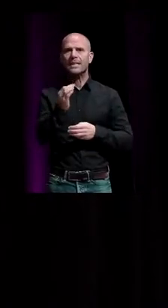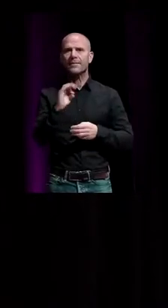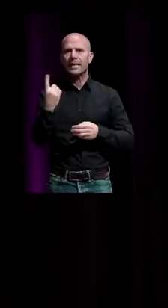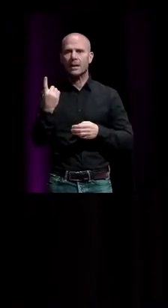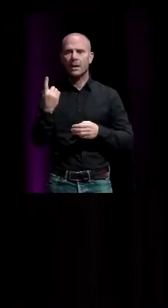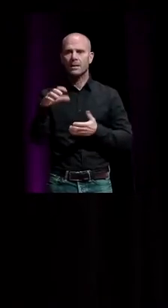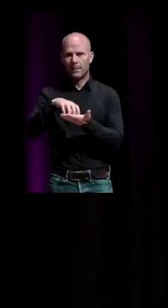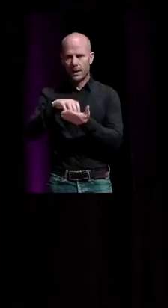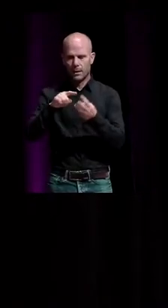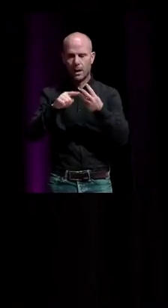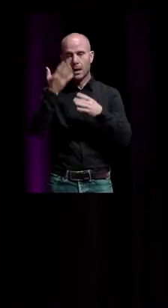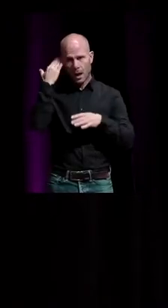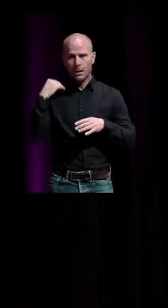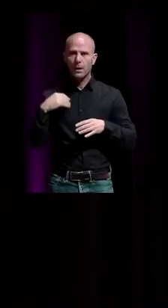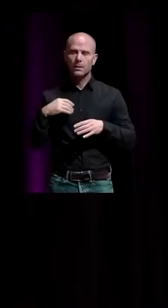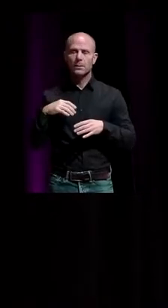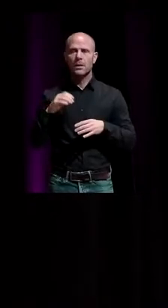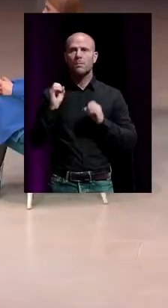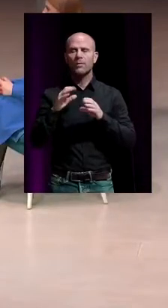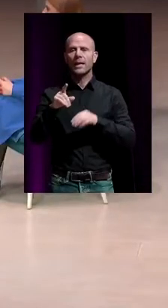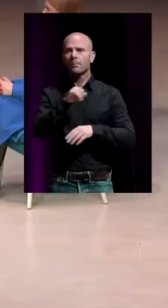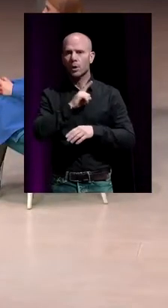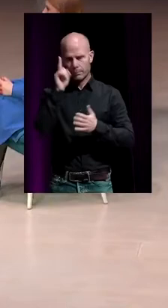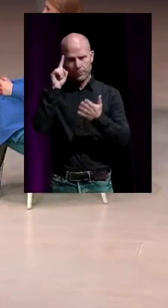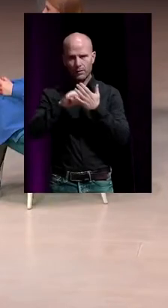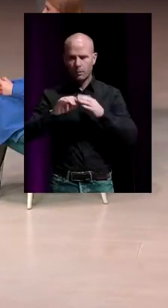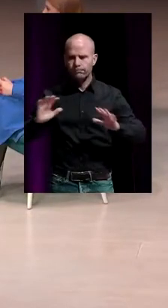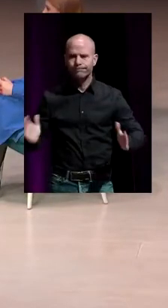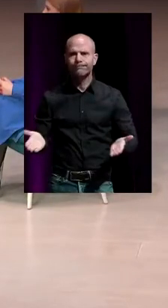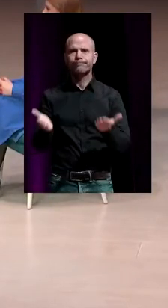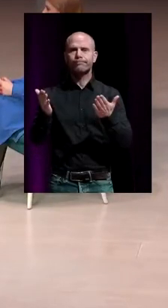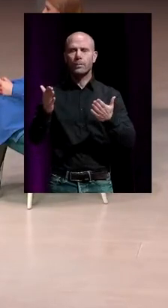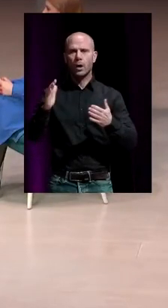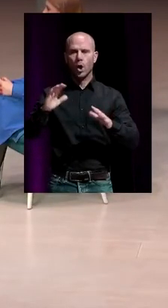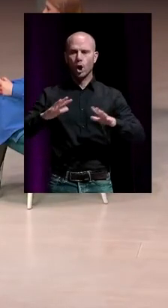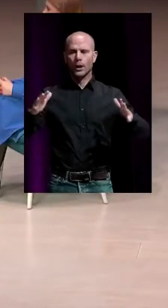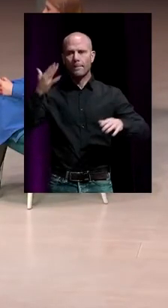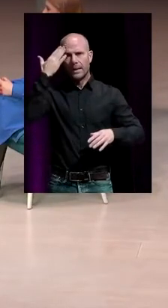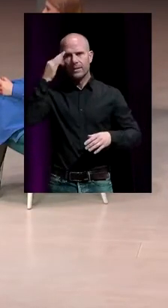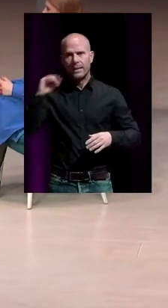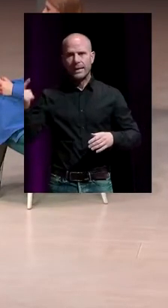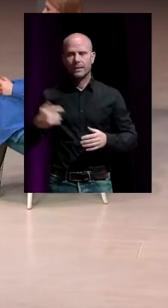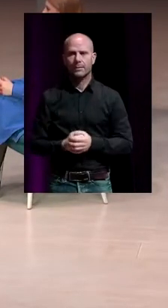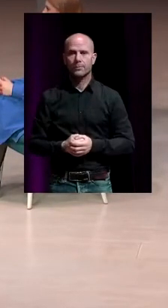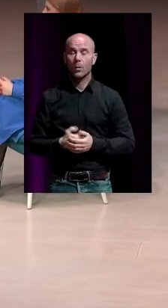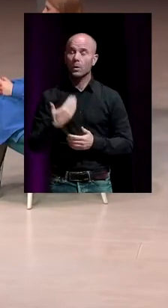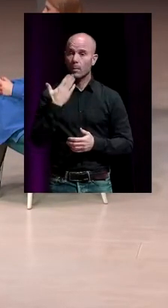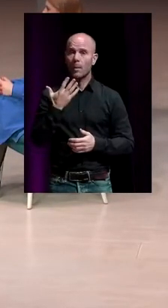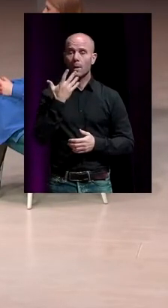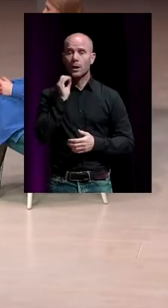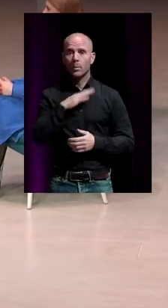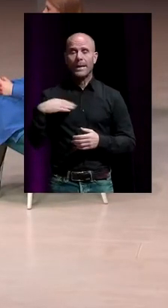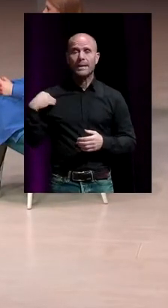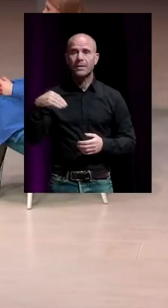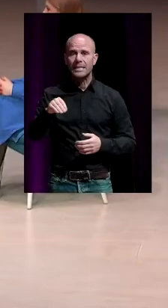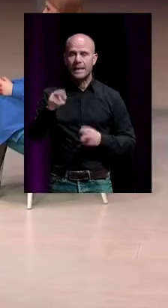som kan spela en väldigt viktig roll för att mobilisera och skapa ett ökat medvetande. Och jag tycker att det är bra att man också talar om